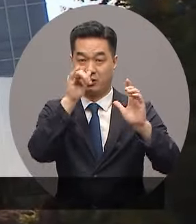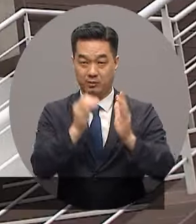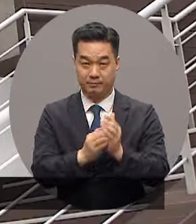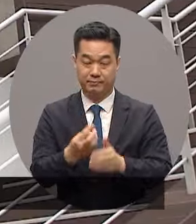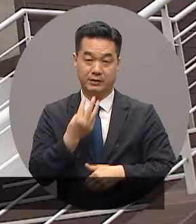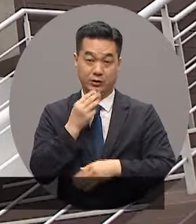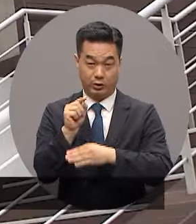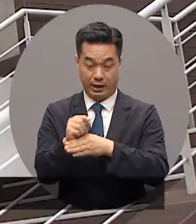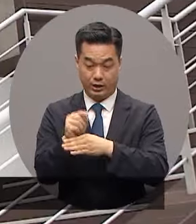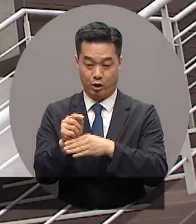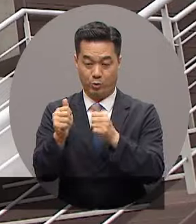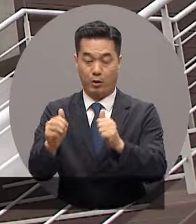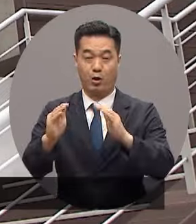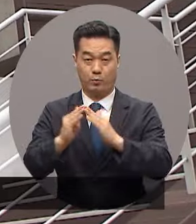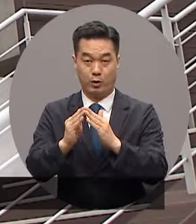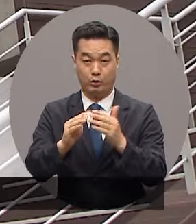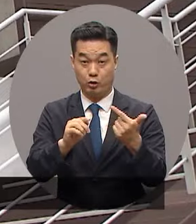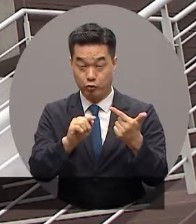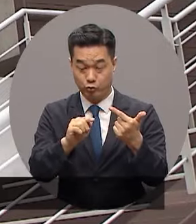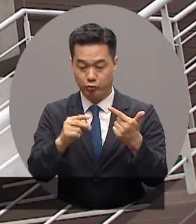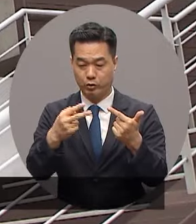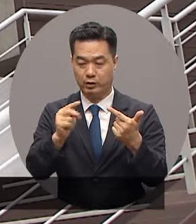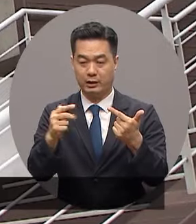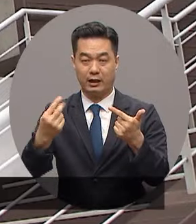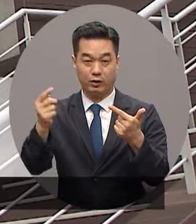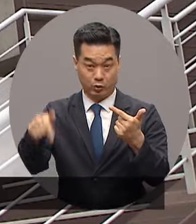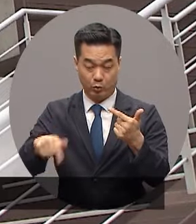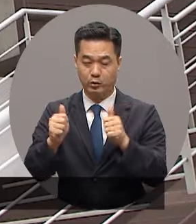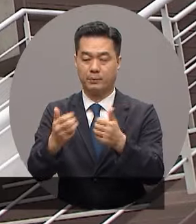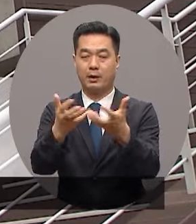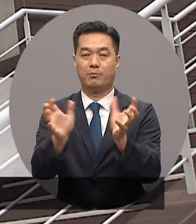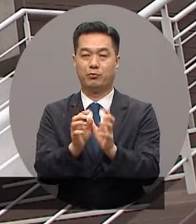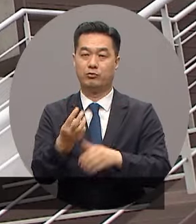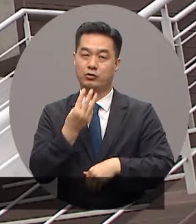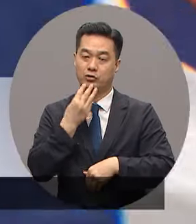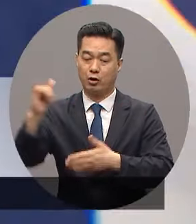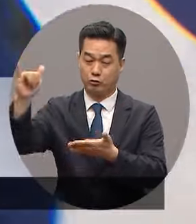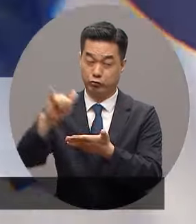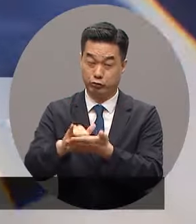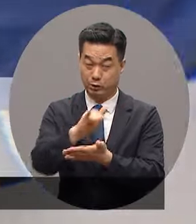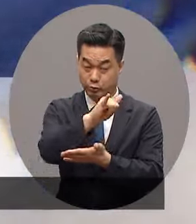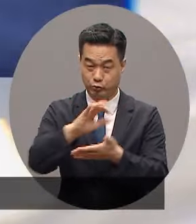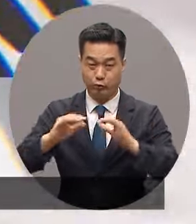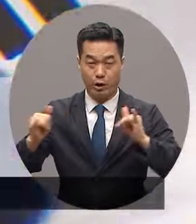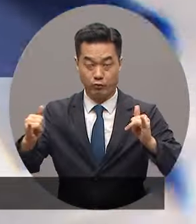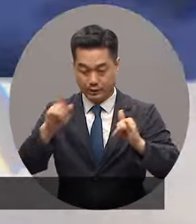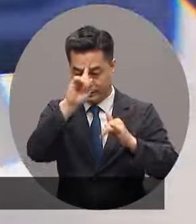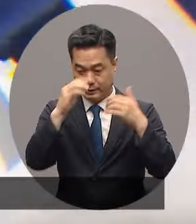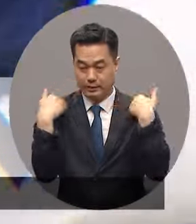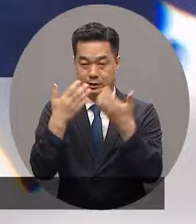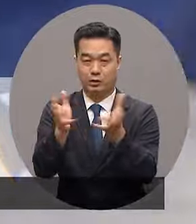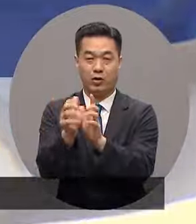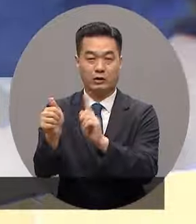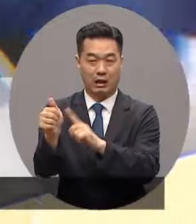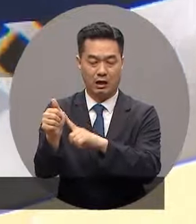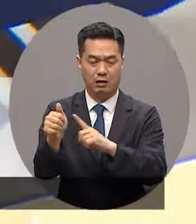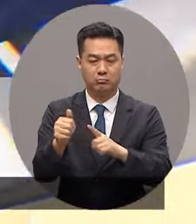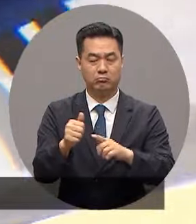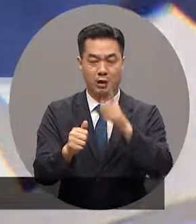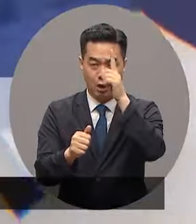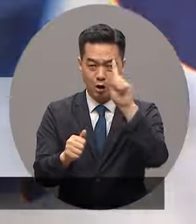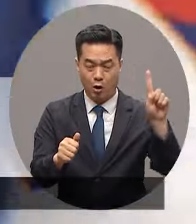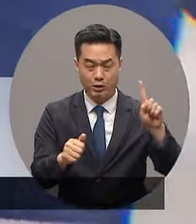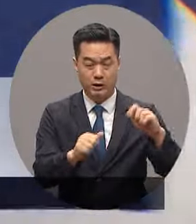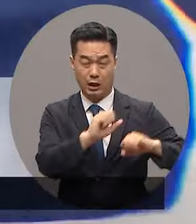서울행정법원 행정 6단독 재판부는 서울 출입국 외국인 청장을 상대로 우크라이나 전쟁 징집을 거부에 국내로